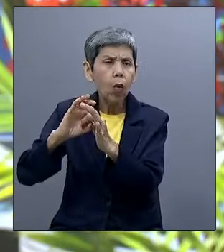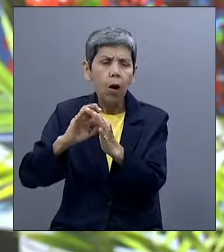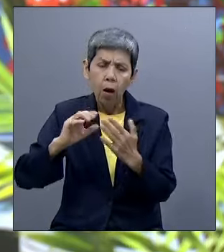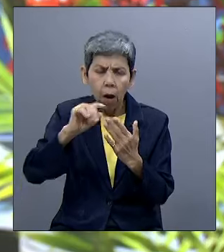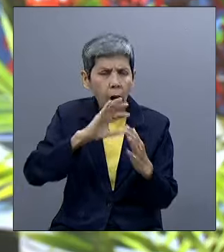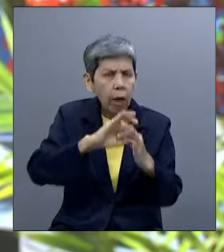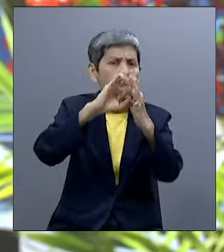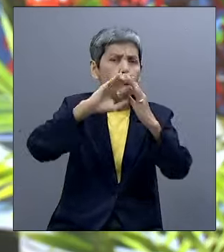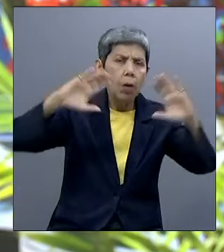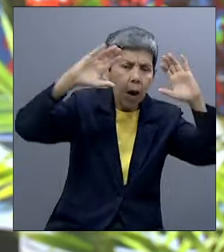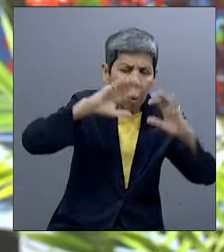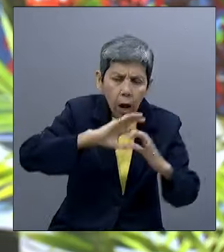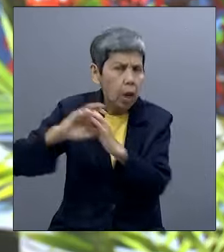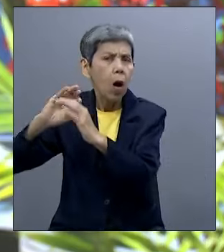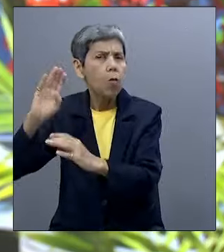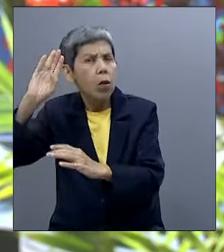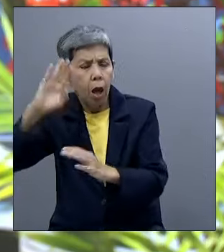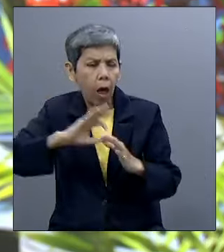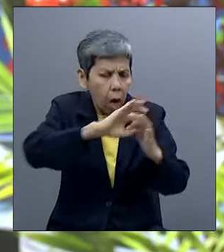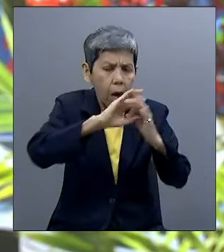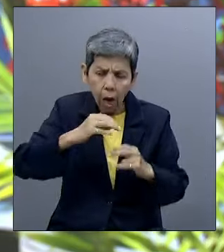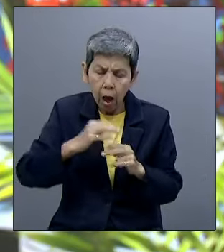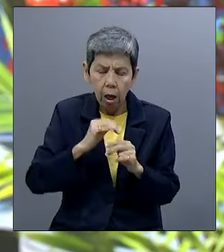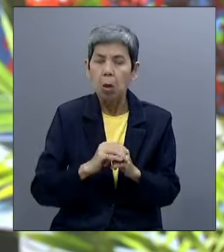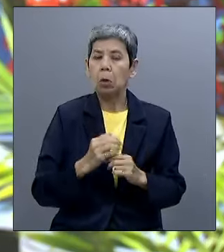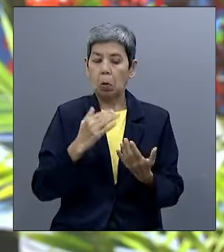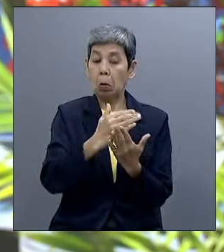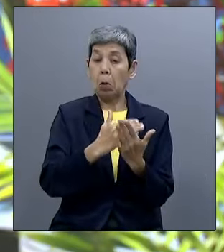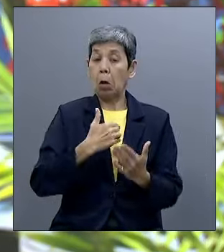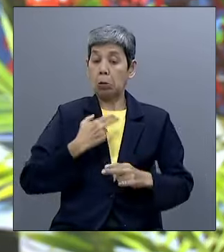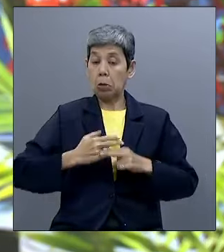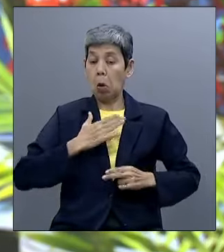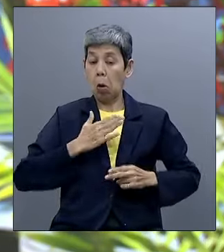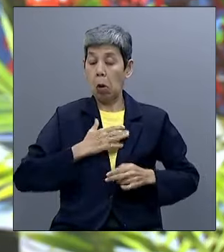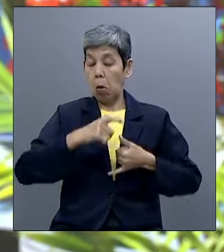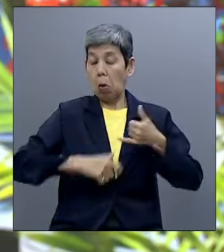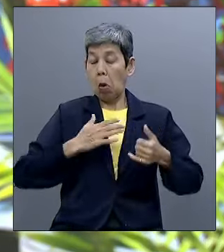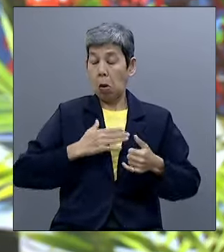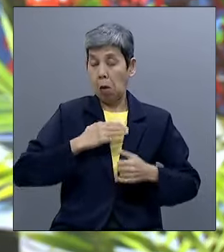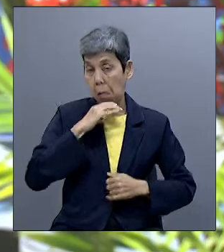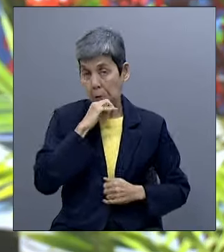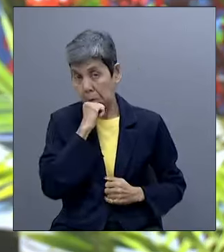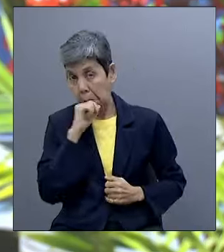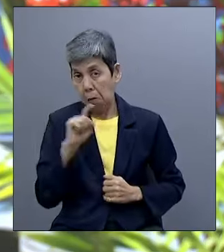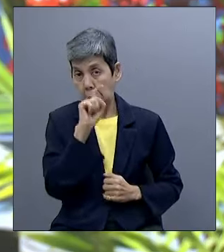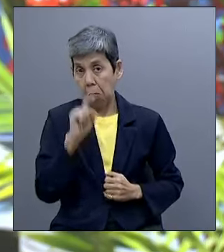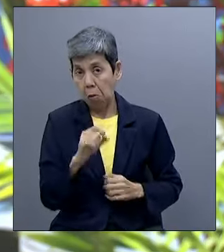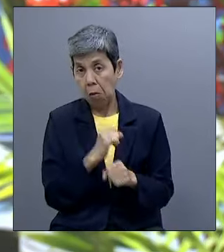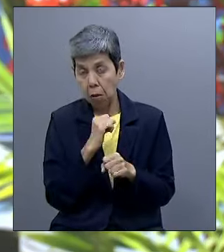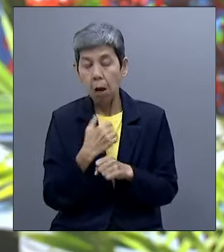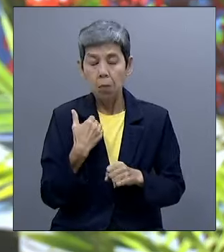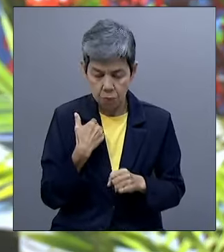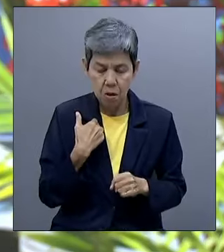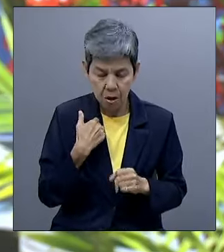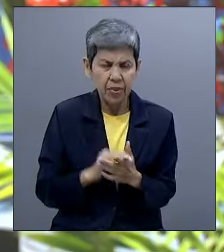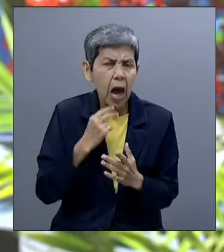ศสิ่งที่ต้องนึกถึงเนี่ยถ้าเกิดระดับประชาชนก็คือความปลอดภัยของข้อมูลอย่างพวกเราใช่ไหมคะถ้าเกิดมองถึงระดับประเทศมันอาจจะมองถึงภาพใหญ่ไปถึง